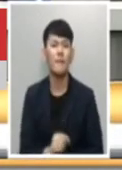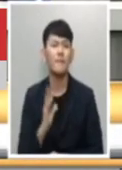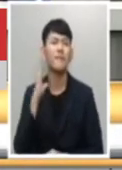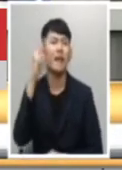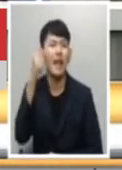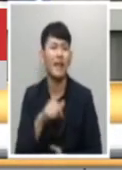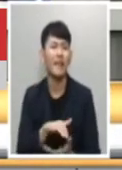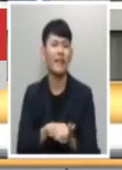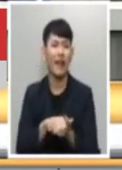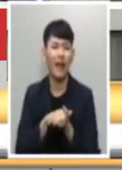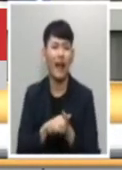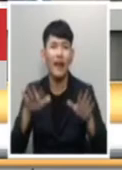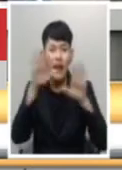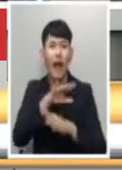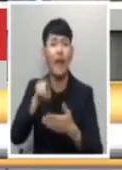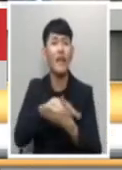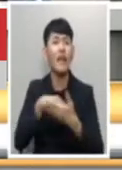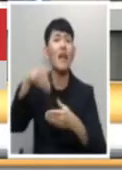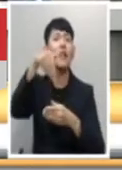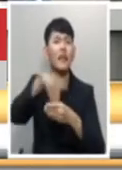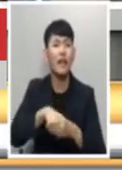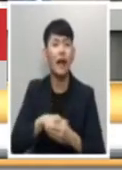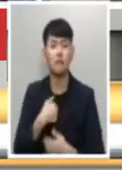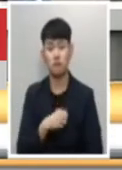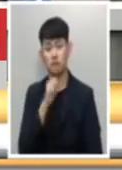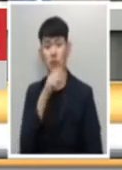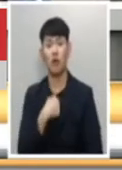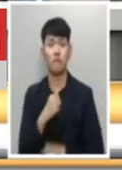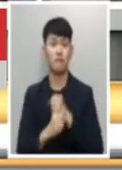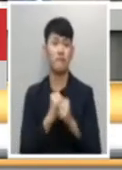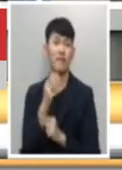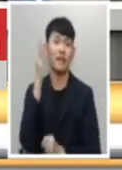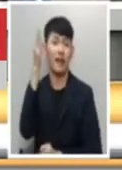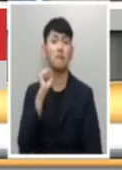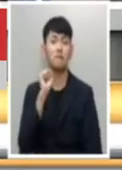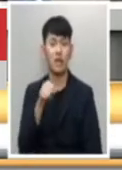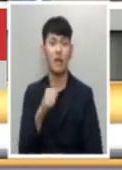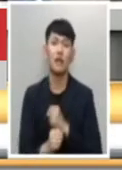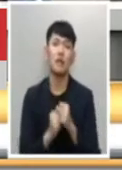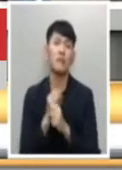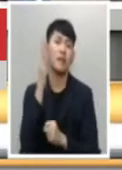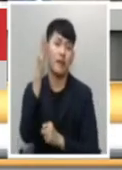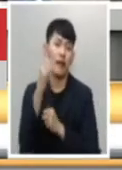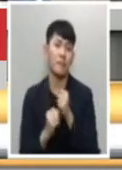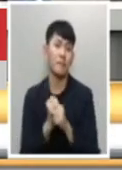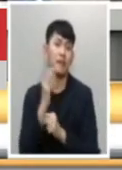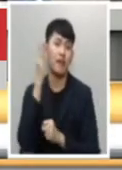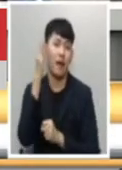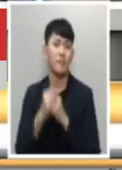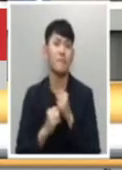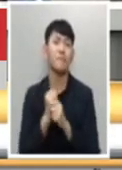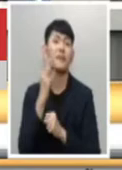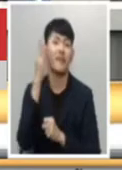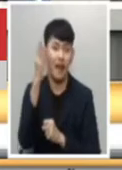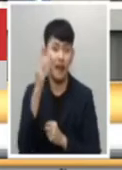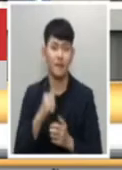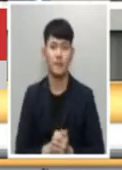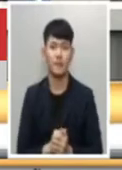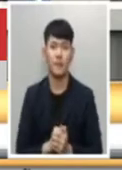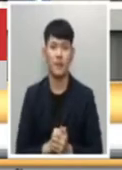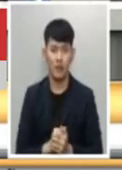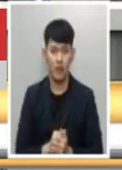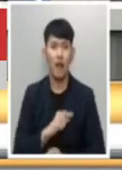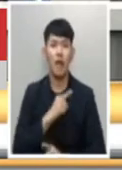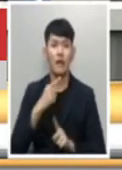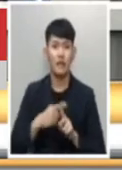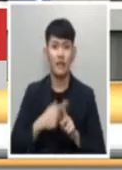มีเลือกตั้งท่านก็บอกว่าปีหน้าแล้วก็ปีหน้าแล้วก็ปีหน้าเสร็จแล้วมาวันที่24มีน